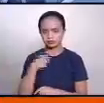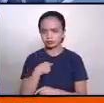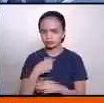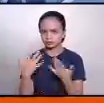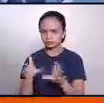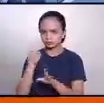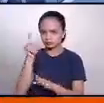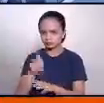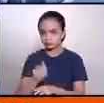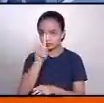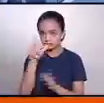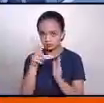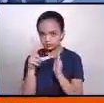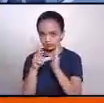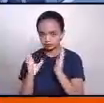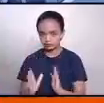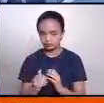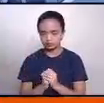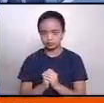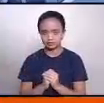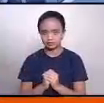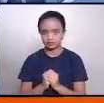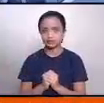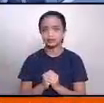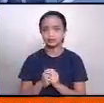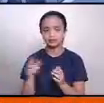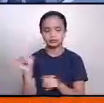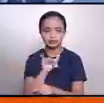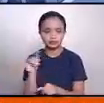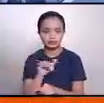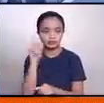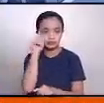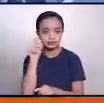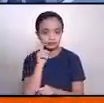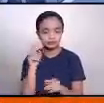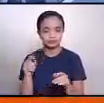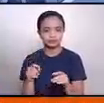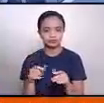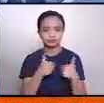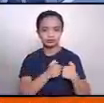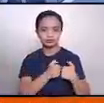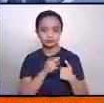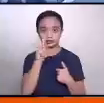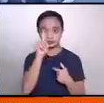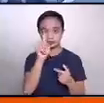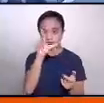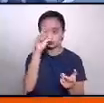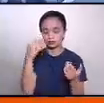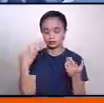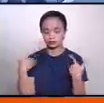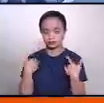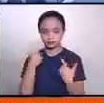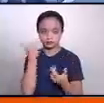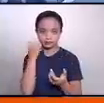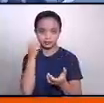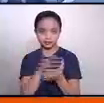ko na po ito sa isang abogado, ano? Opo. Yung same-sex relationship ng isang may asawa,